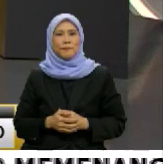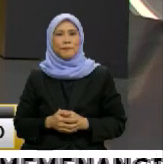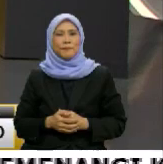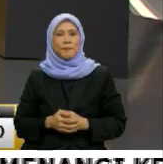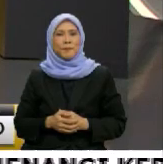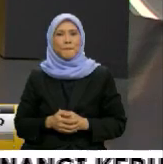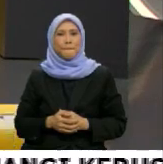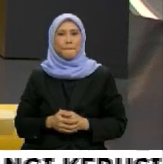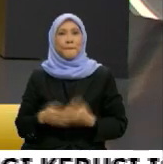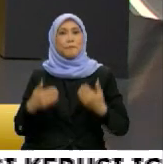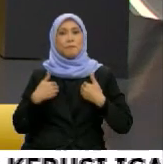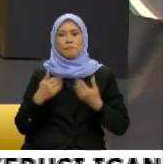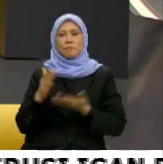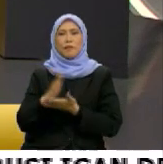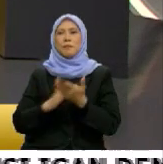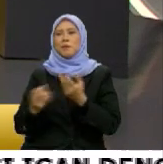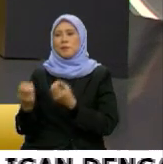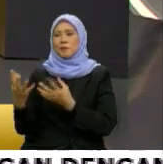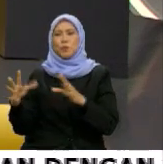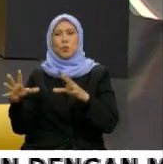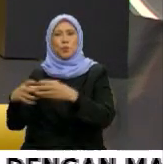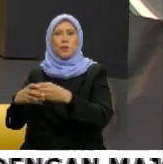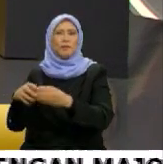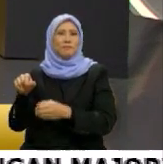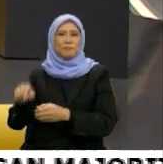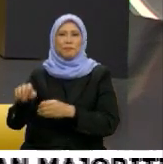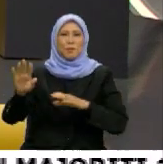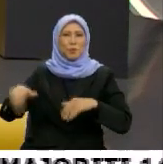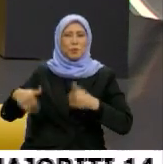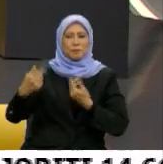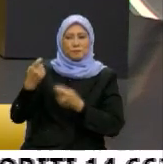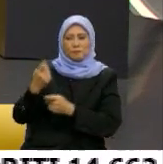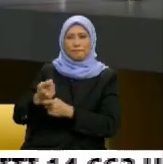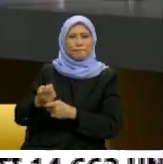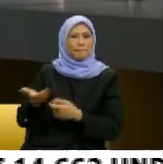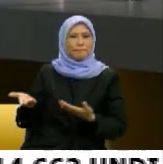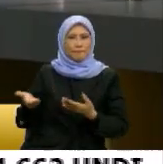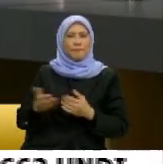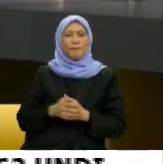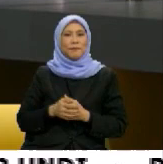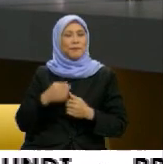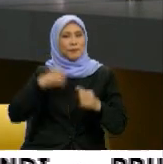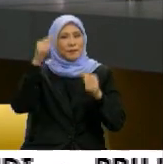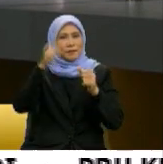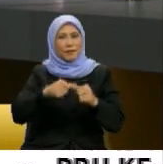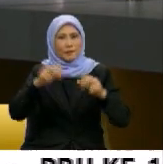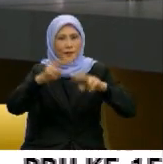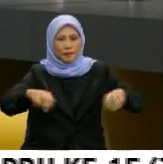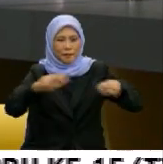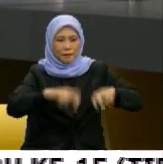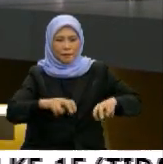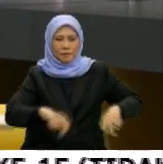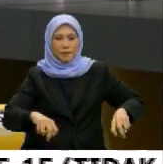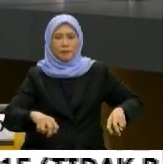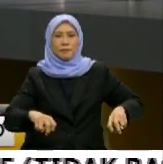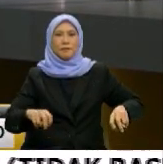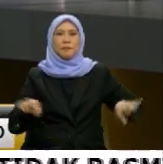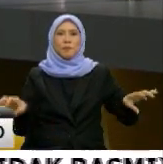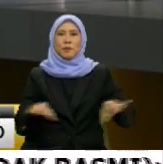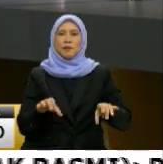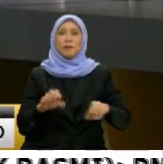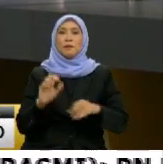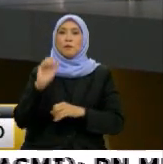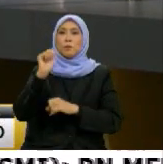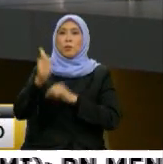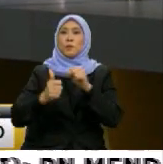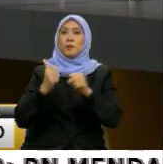rasa itu hanya beberapa kumpulan elit saja yang tertentu, belum tentu, sebab saya ingat kajian yang dijalankan oleh kita